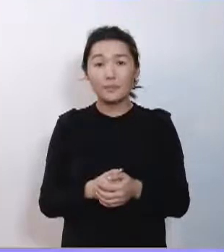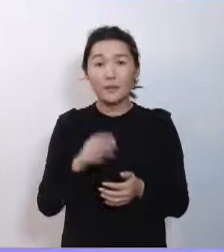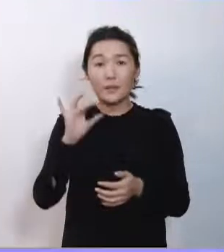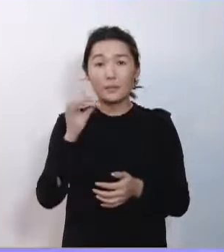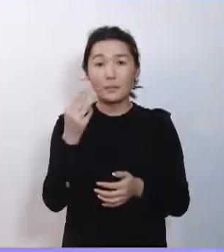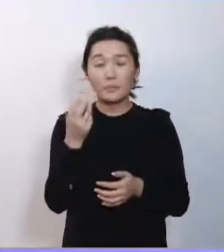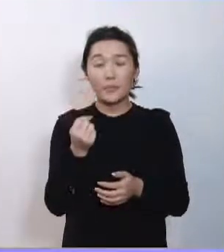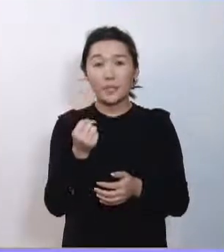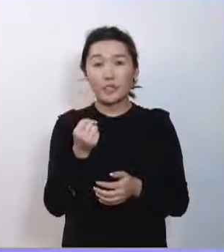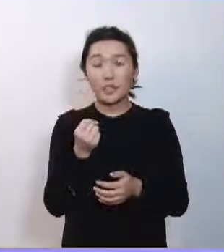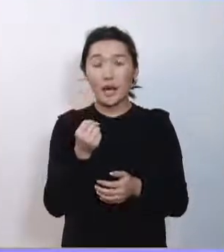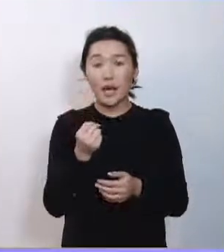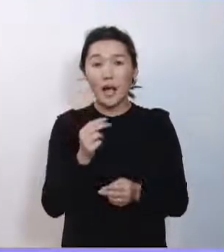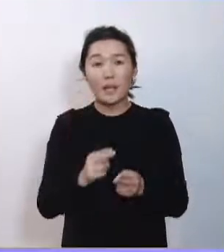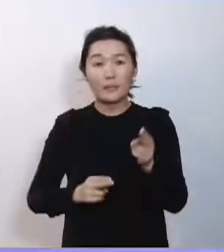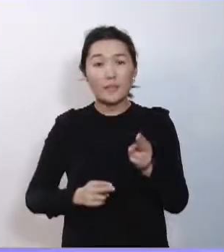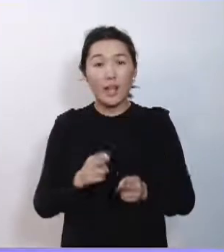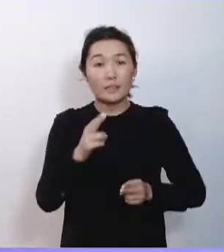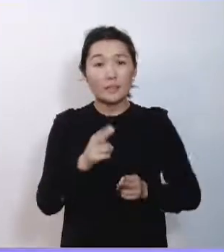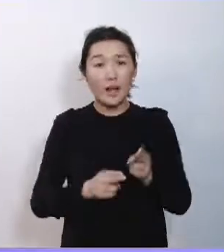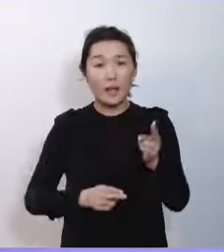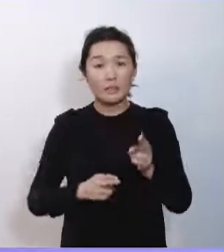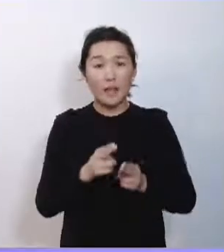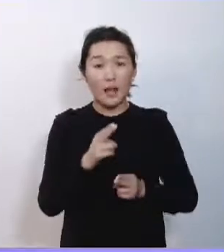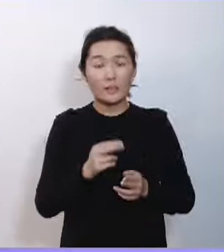Миша катается на коньках.